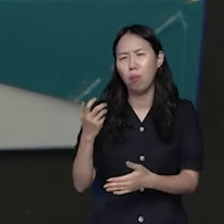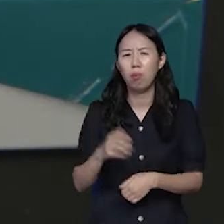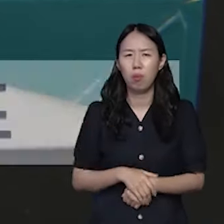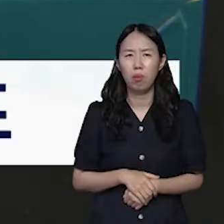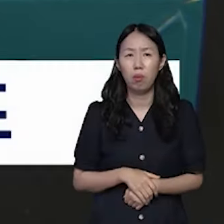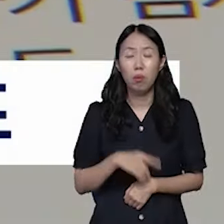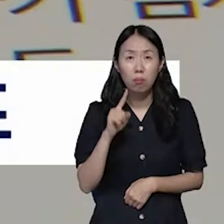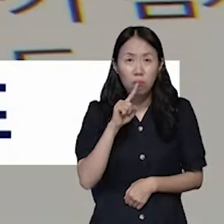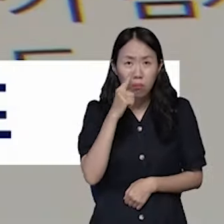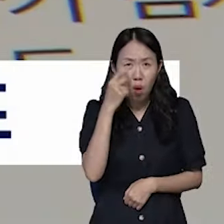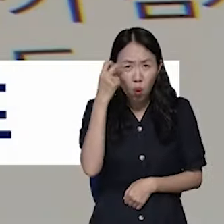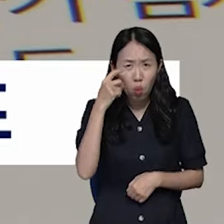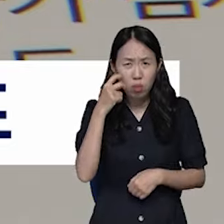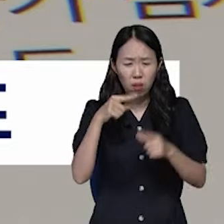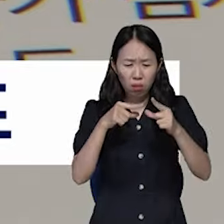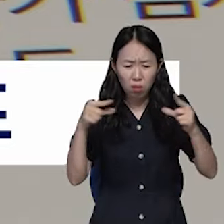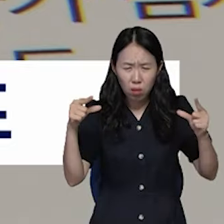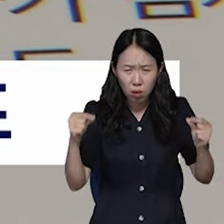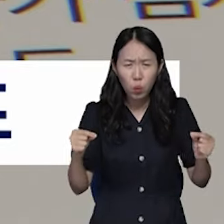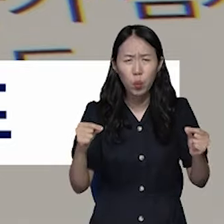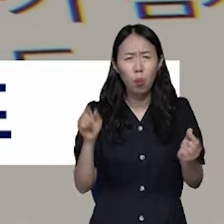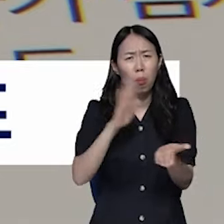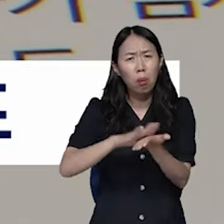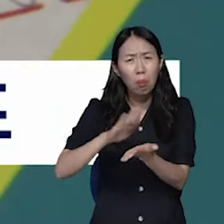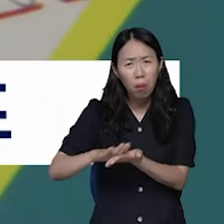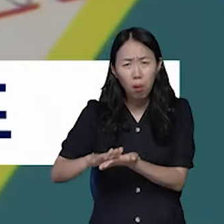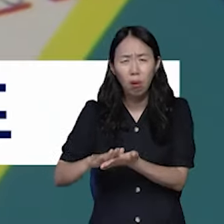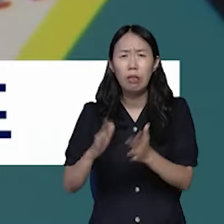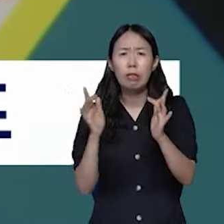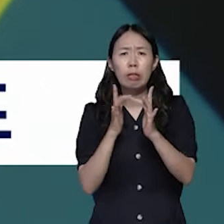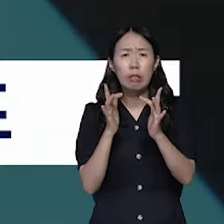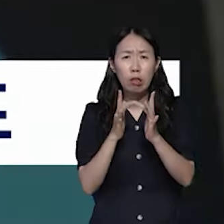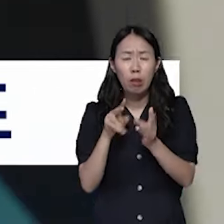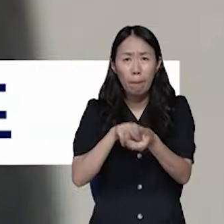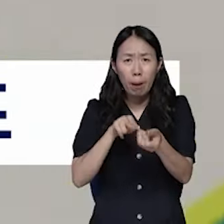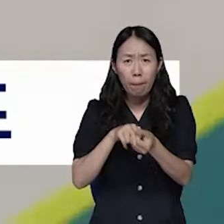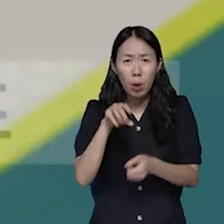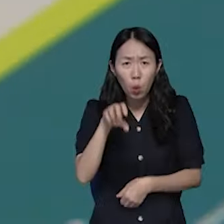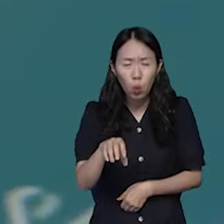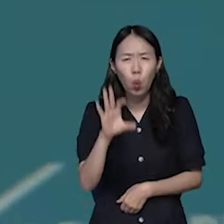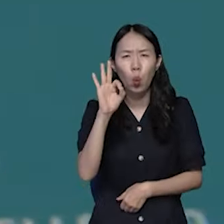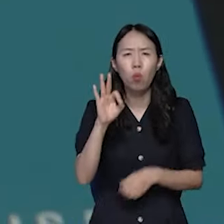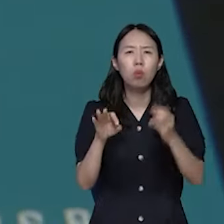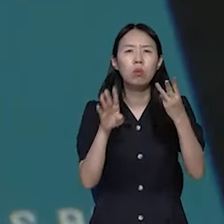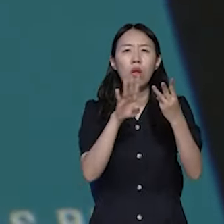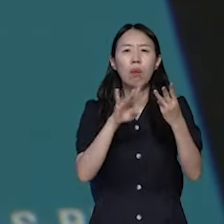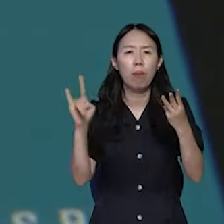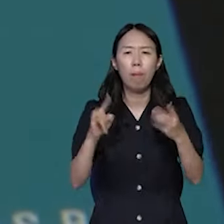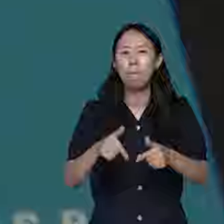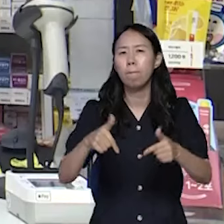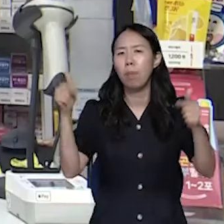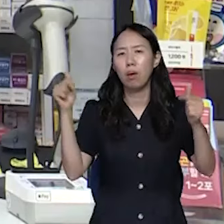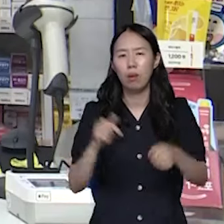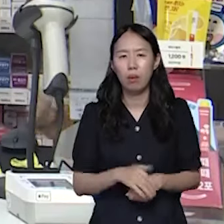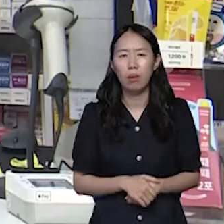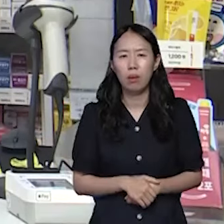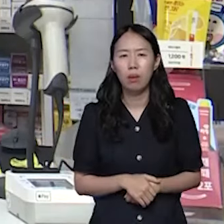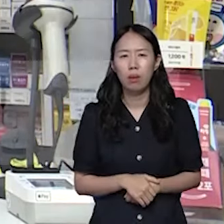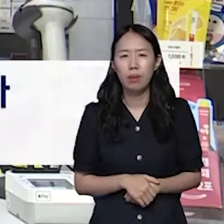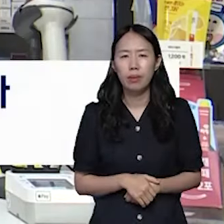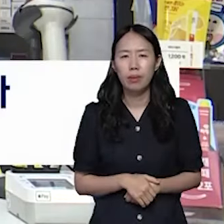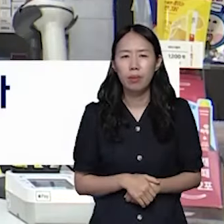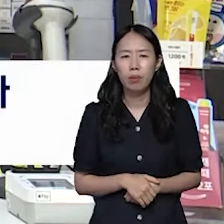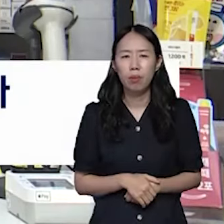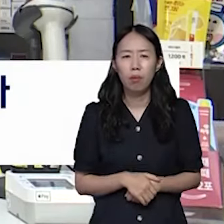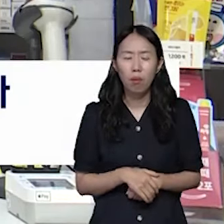품귀 현상을 빚으면서 한 온라인 판매 사이트에서는 가격이 3배까지 오르기도 했습니다. 키트가 근데